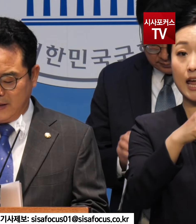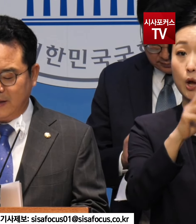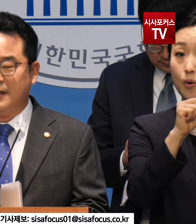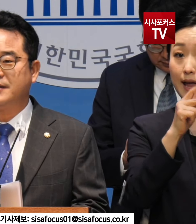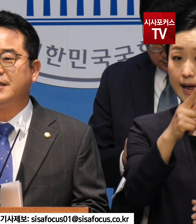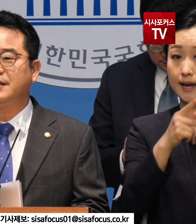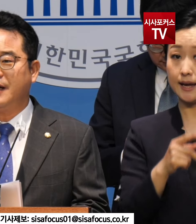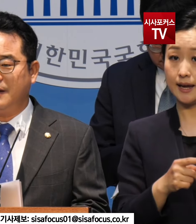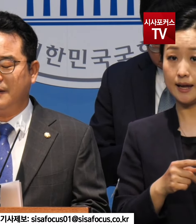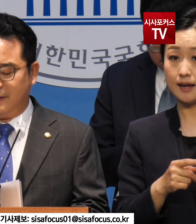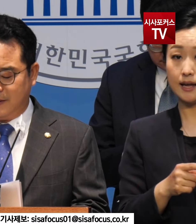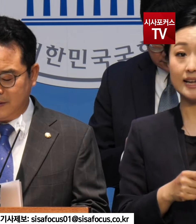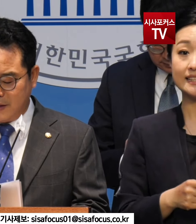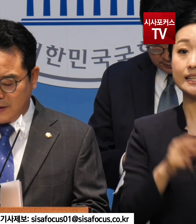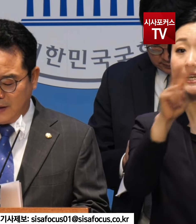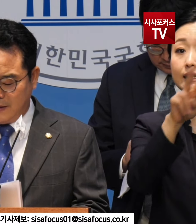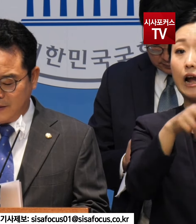KOK는